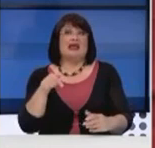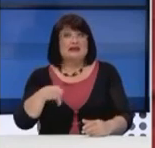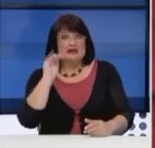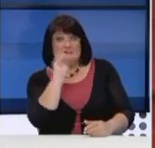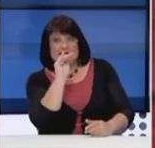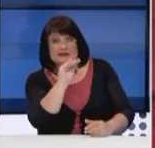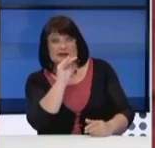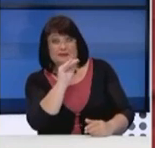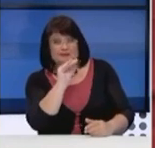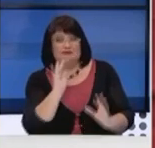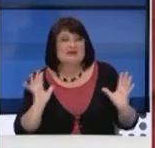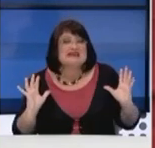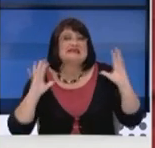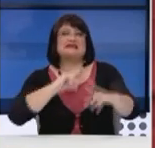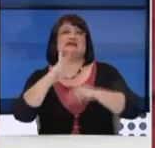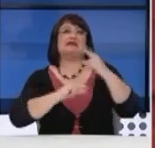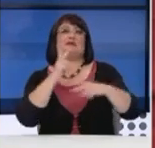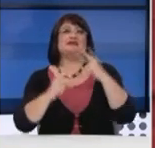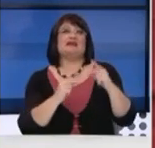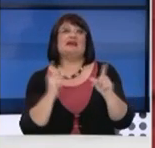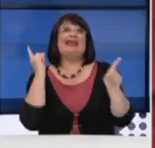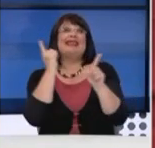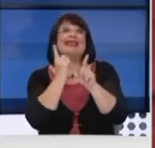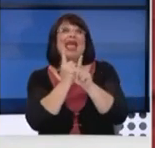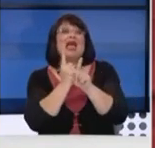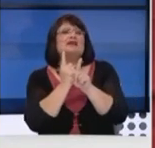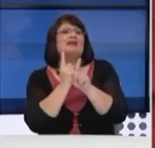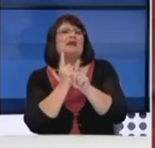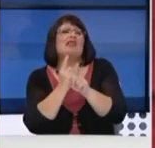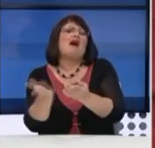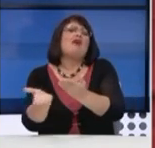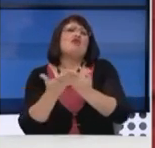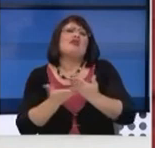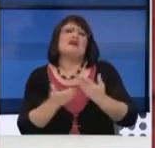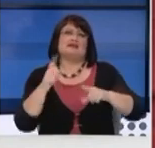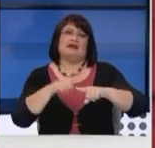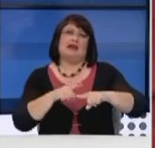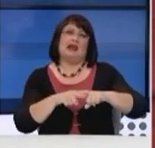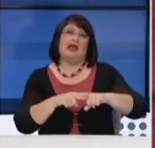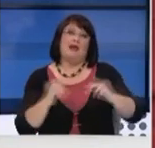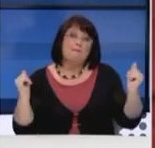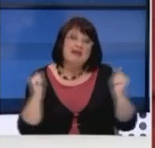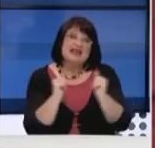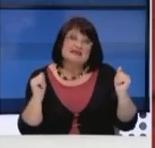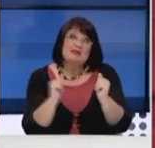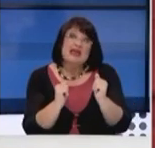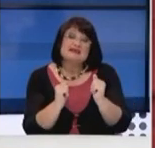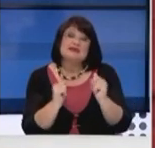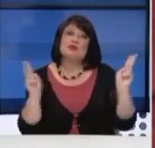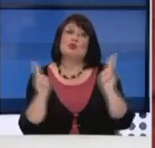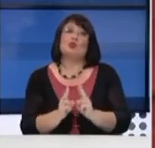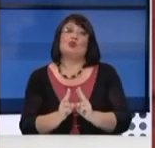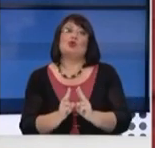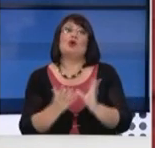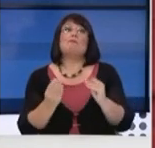μια τέτοια σύσκεψη θα δώσει ιδιαίτερους πόντους στην ελληνική μεριά, θα μειώσει τις πιέσεις εναντίον σας, θα ακυρώσει